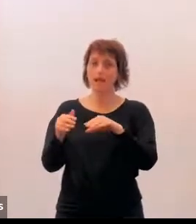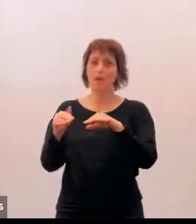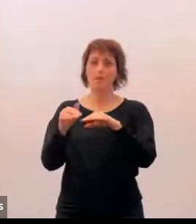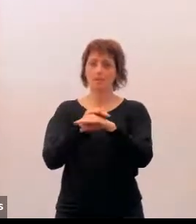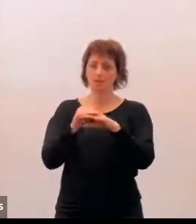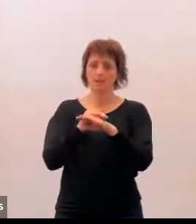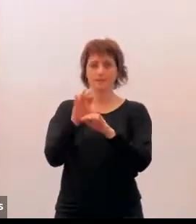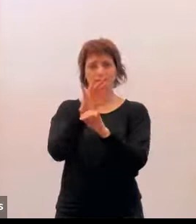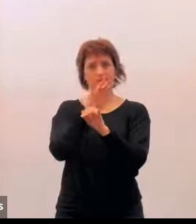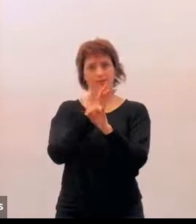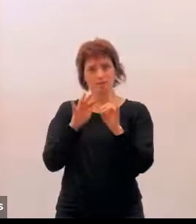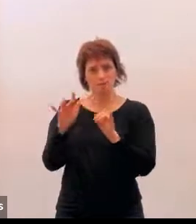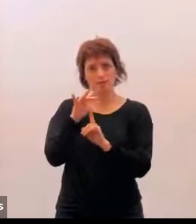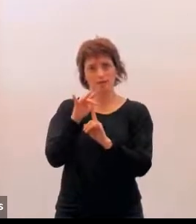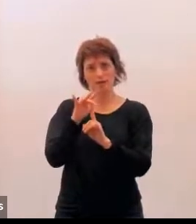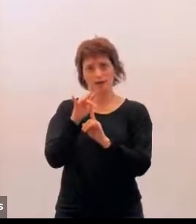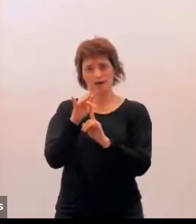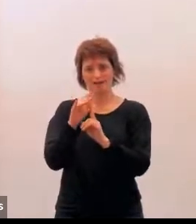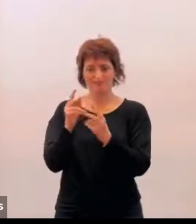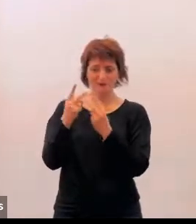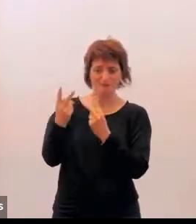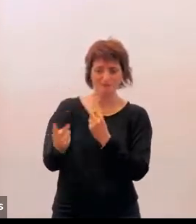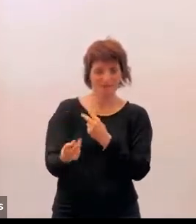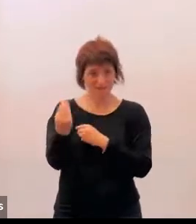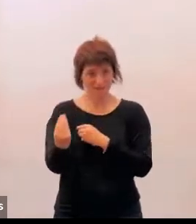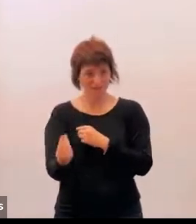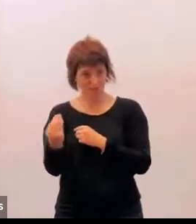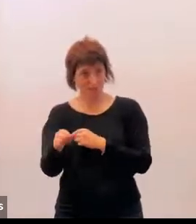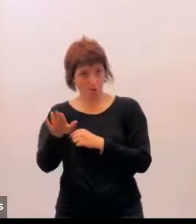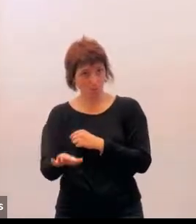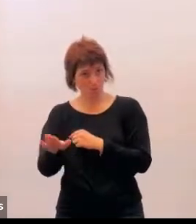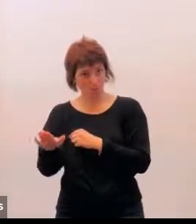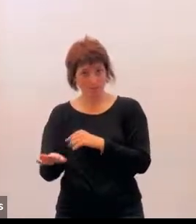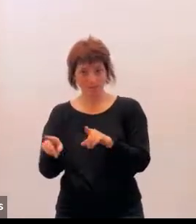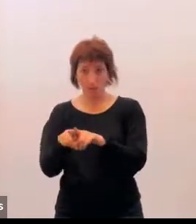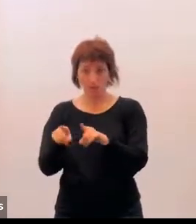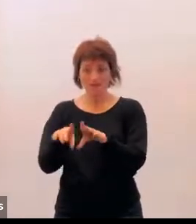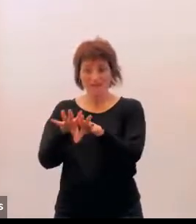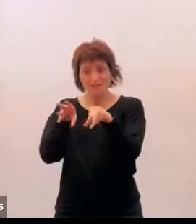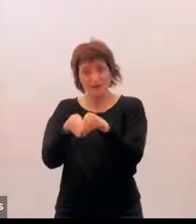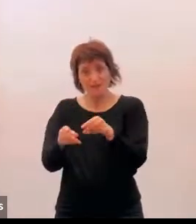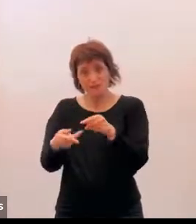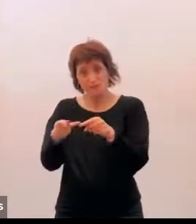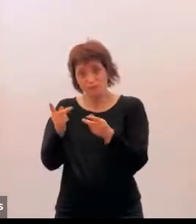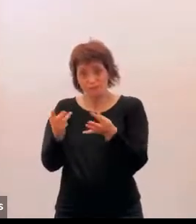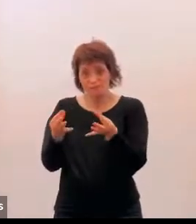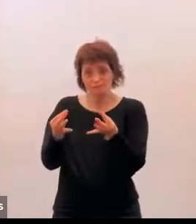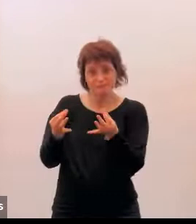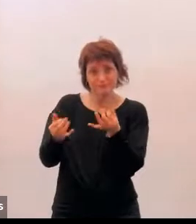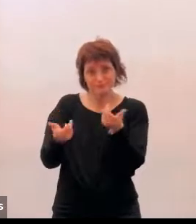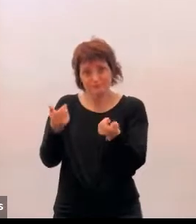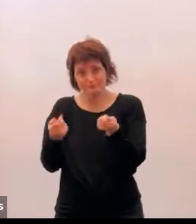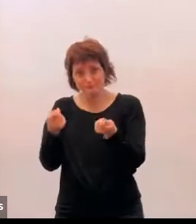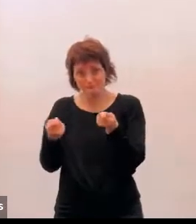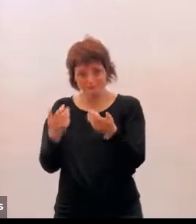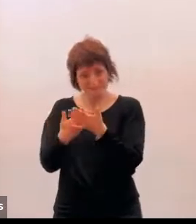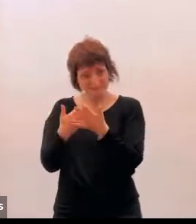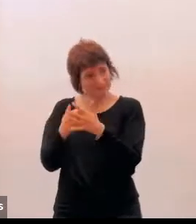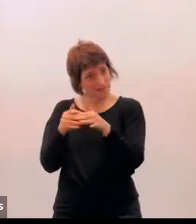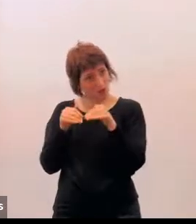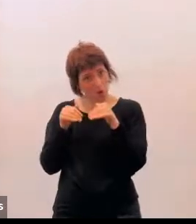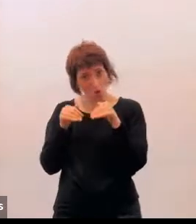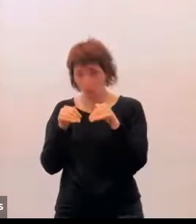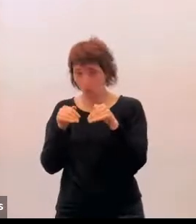sociales en direction des petits et de leurs familles les plus modestes, elles continueront à